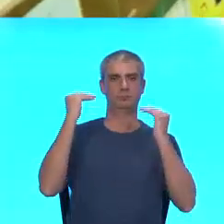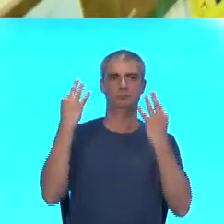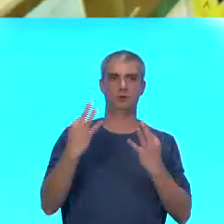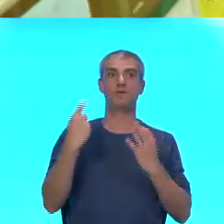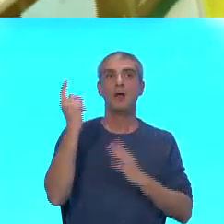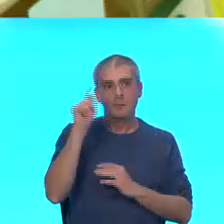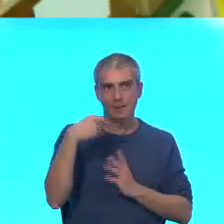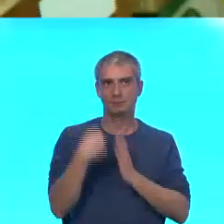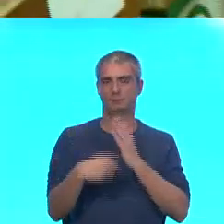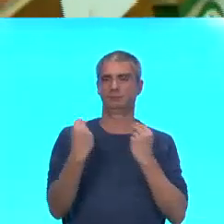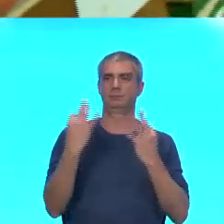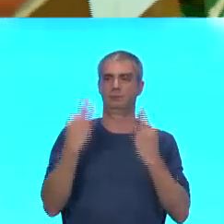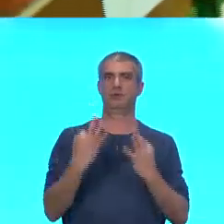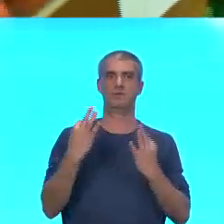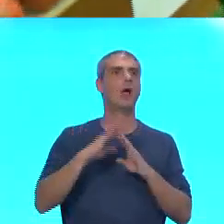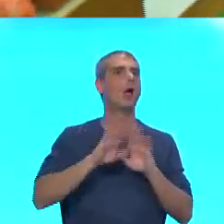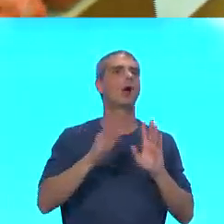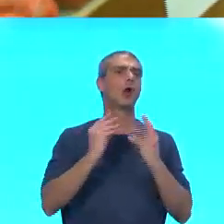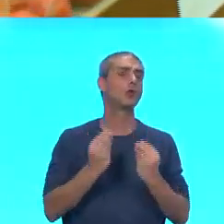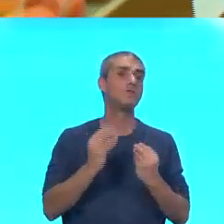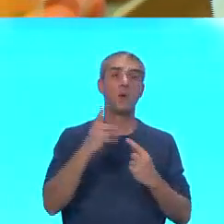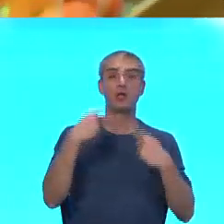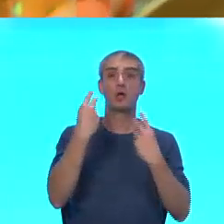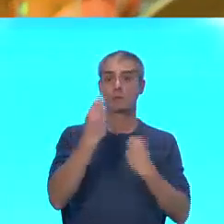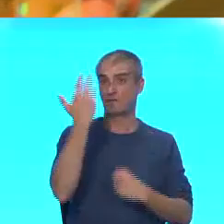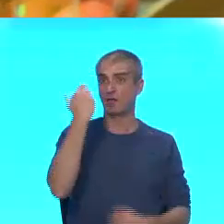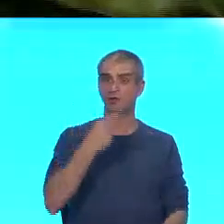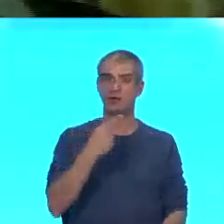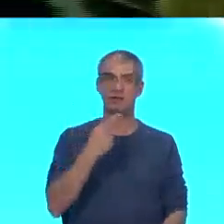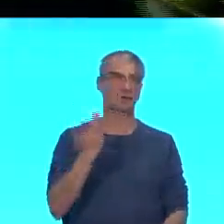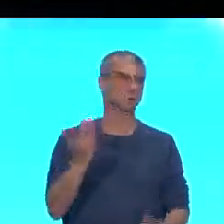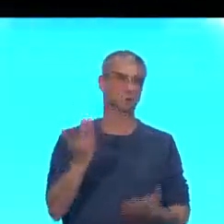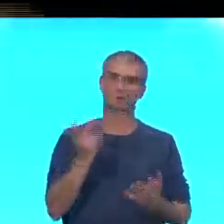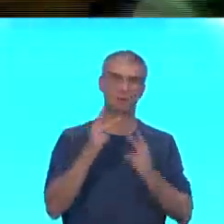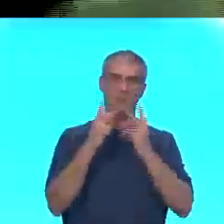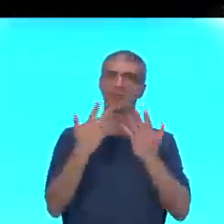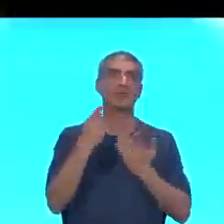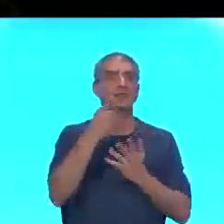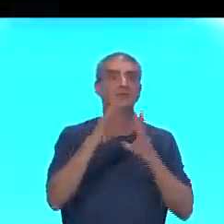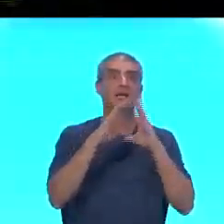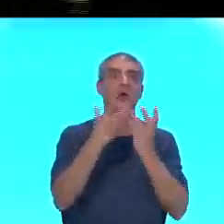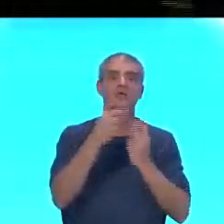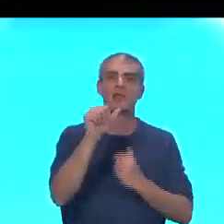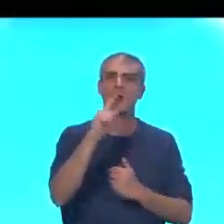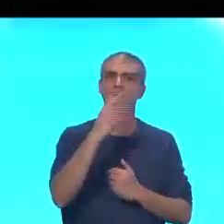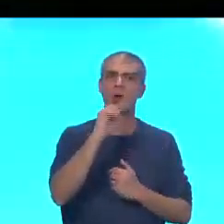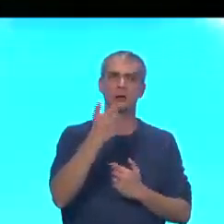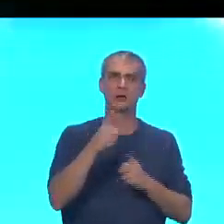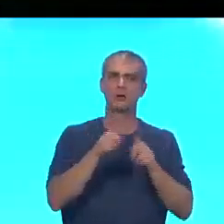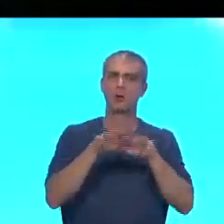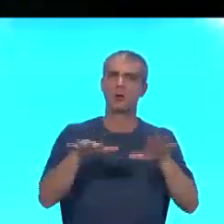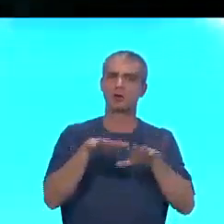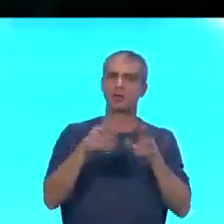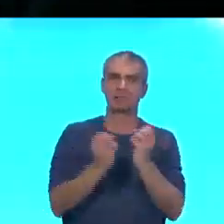בשביל האיכות. כל טוב, אולי יום טוב לשעבר, עניין בלתי פתור. זה קורית אלמוג, זה נראה לי כמו בים סוף.